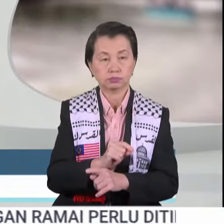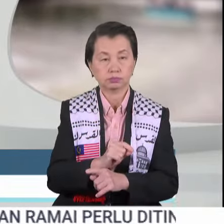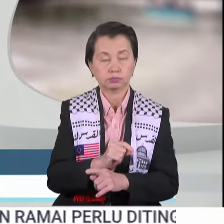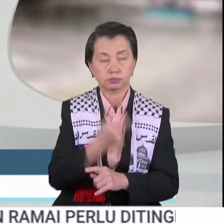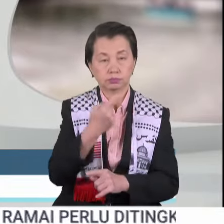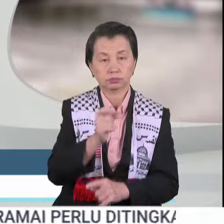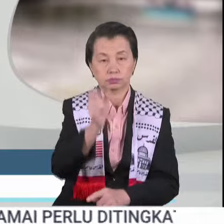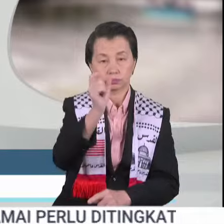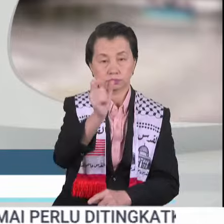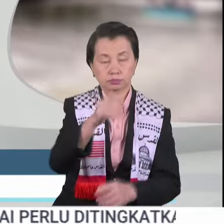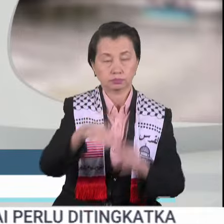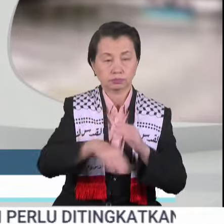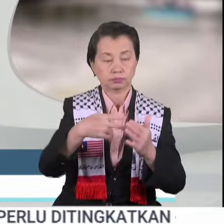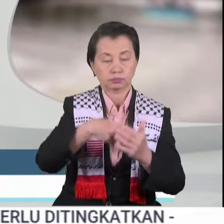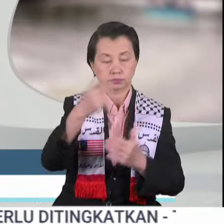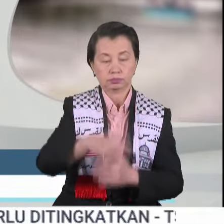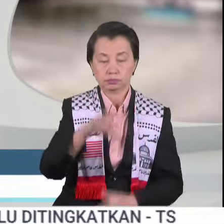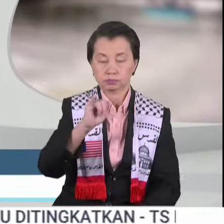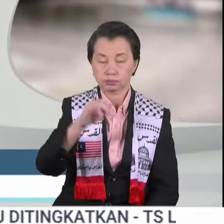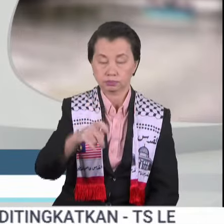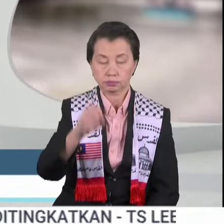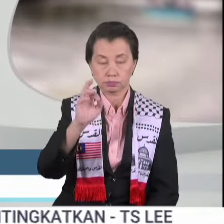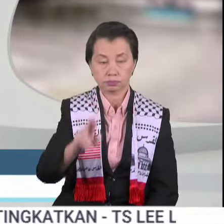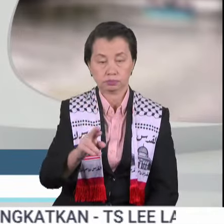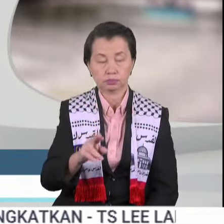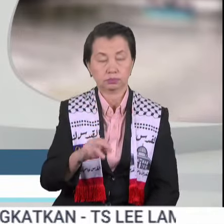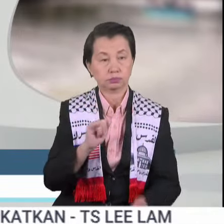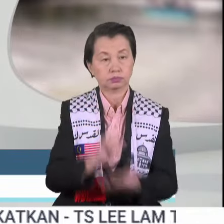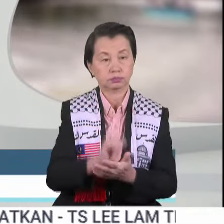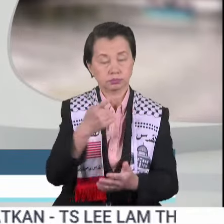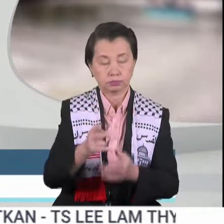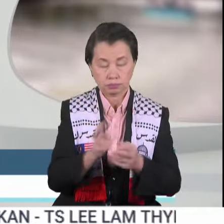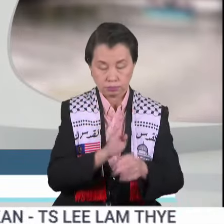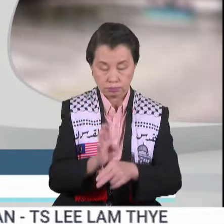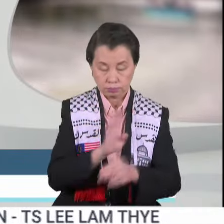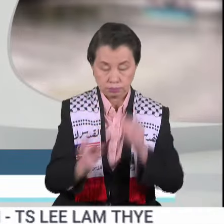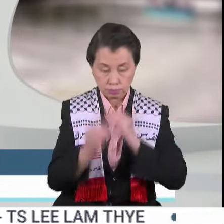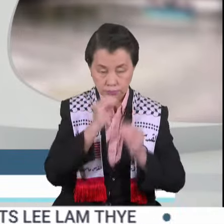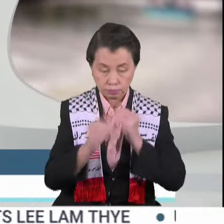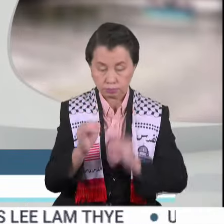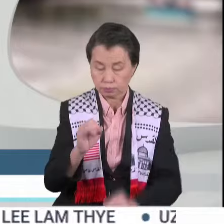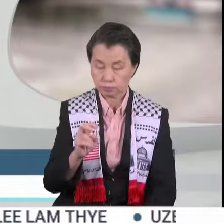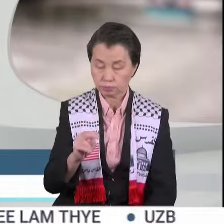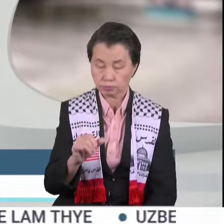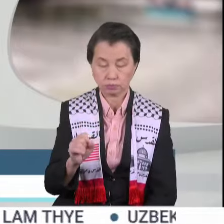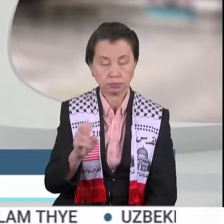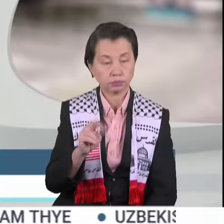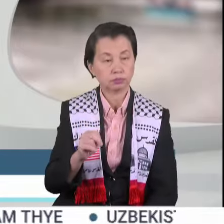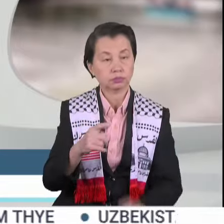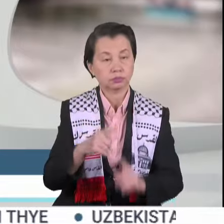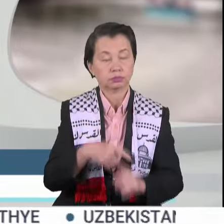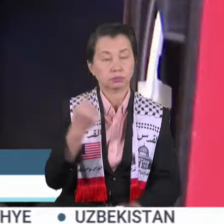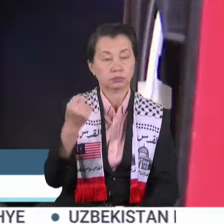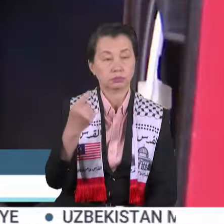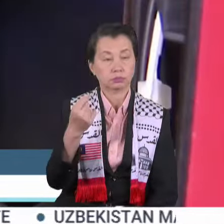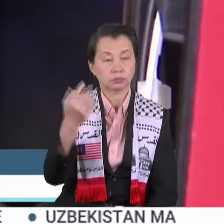yang dibekalkan di bawah program IPR, kategori Inisiatif Usahawan Makanan Insan sejak November tahun